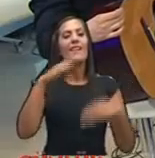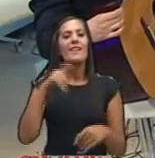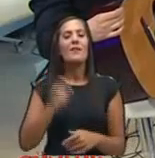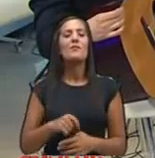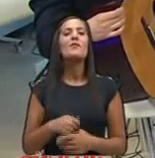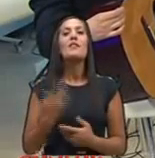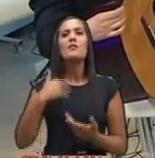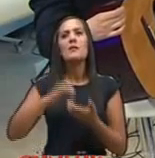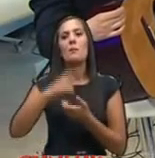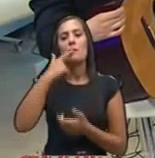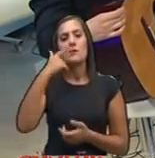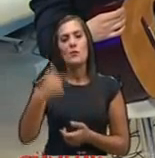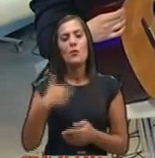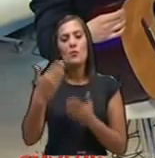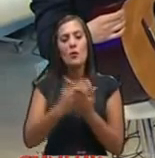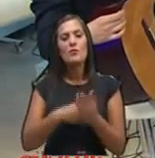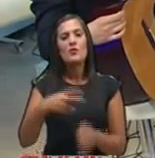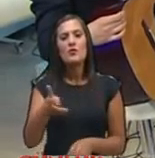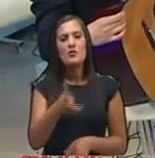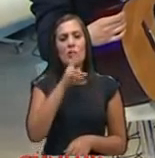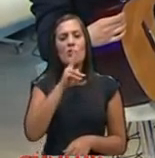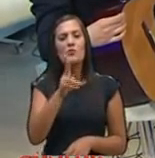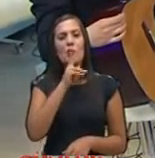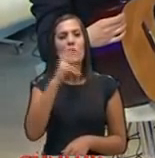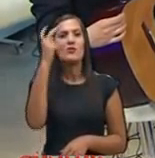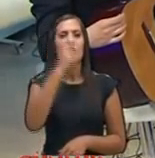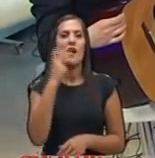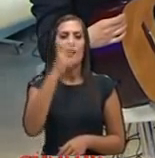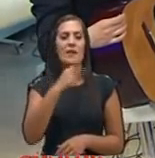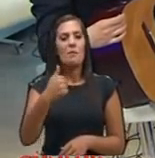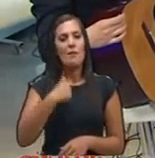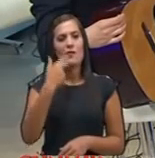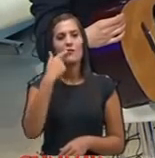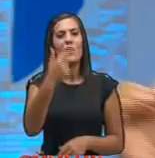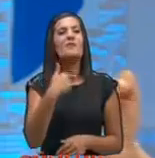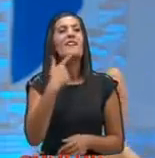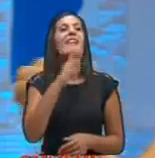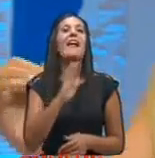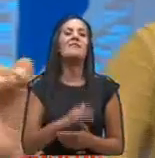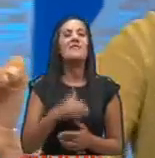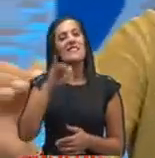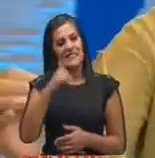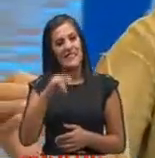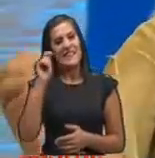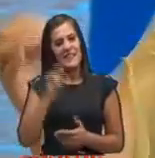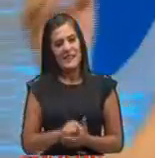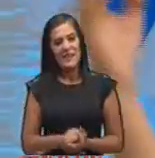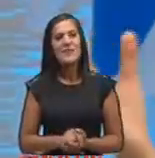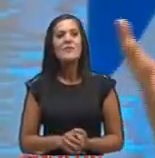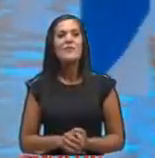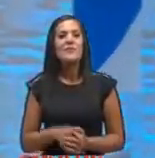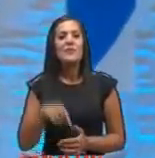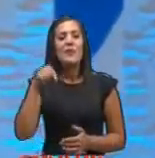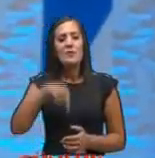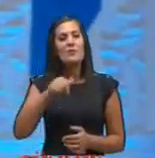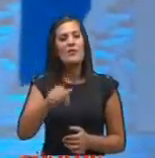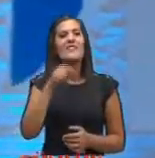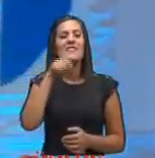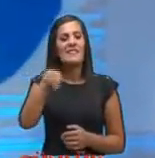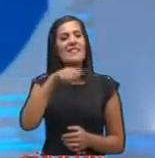Çok güzel. Geçen içerisinde işte 1-1,5 ay olmadı bile albümü çıkarmak kısmet arkadaşlar, oldu. Arkadaşlar yolunuz açık olsun. Sağ ol. Teşekkürler. Çok güzel geliyor kulağa, çok hoş sağ ol,